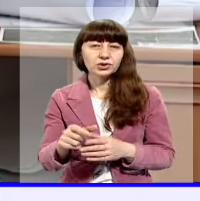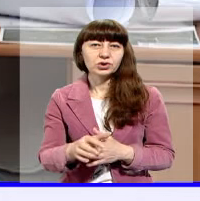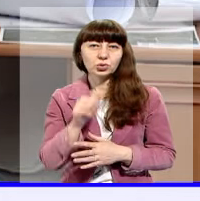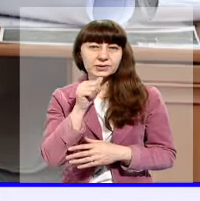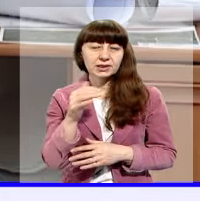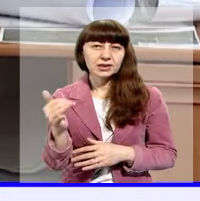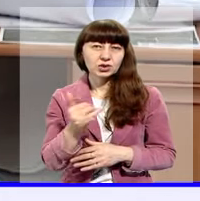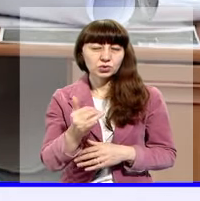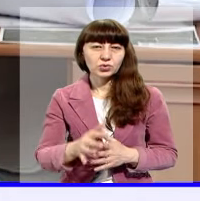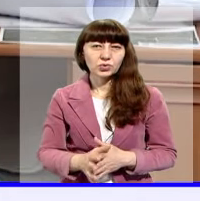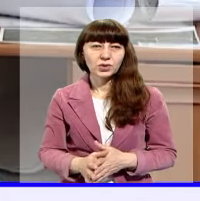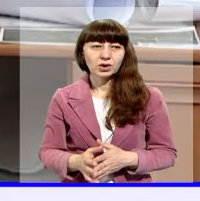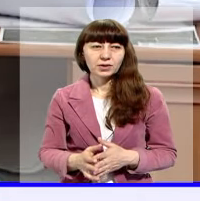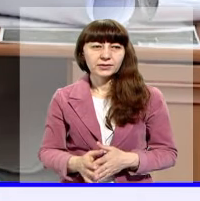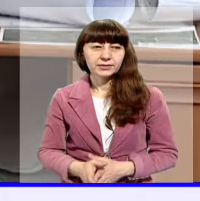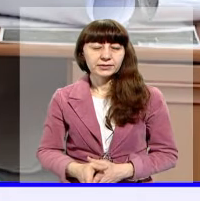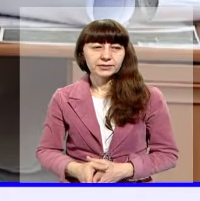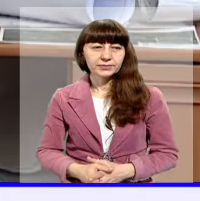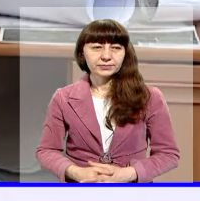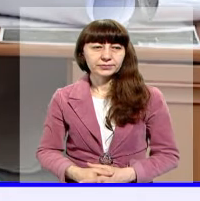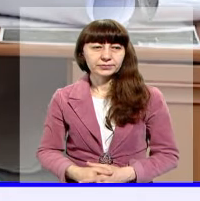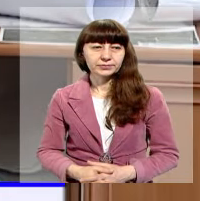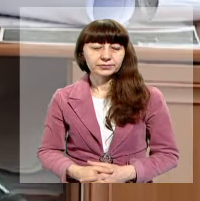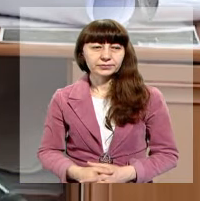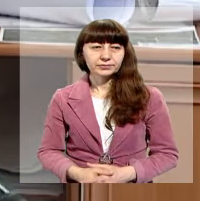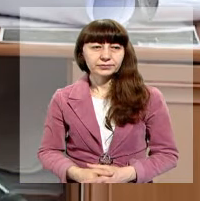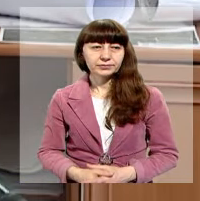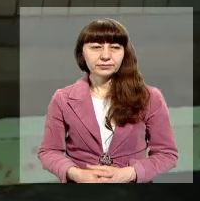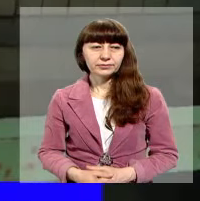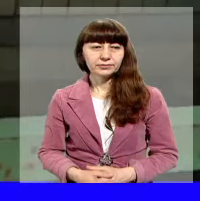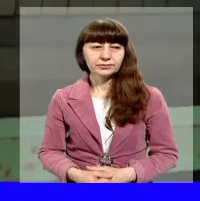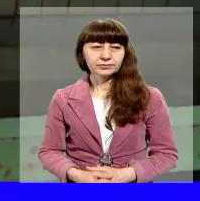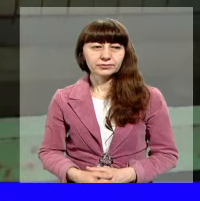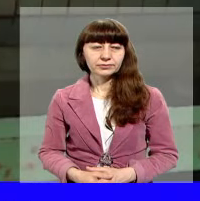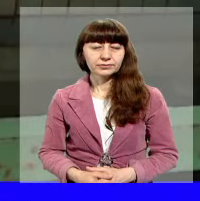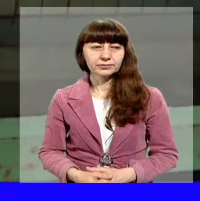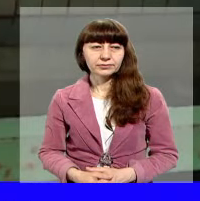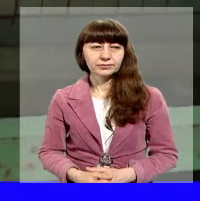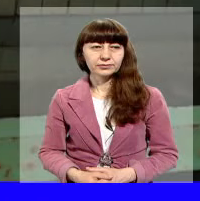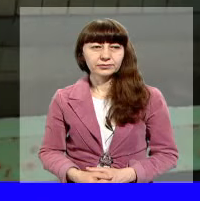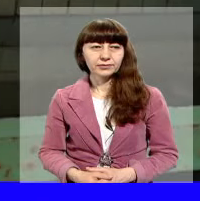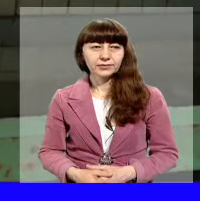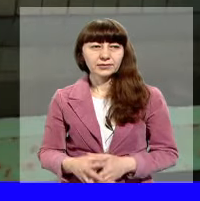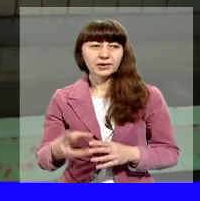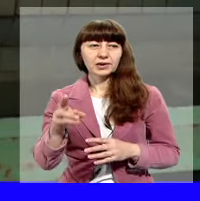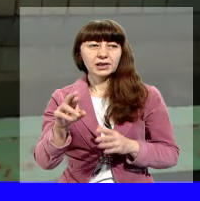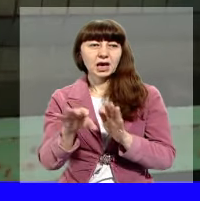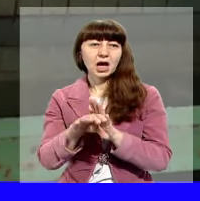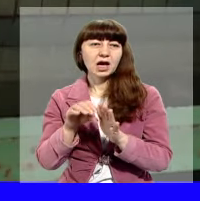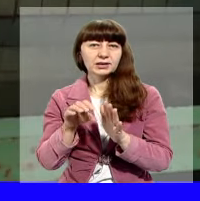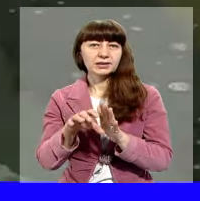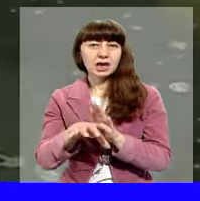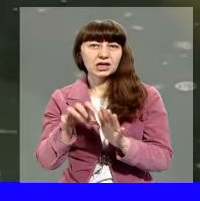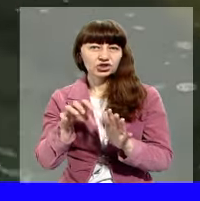көктем мезгілі келді ғой. Сондықтан кез келген уақытта сақадай сай болуымыз керек. Суды соруға вакуумдық ассенизатор